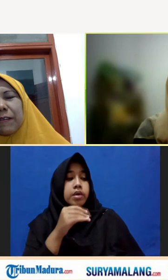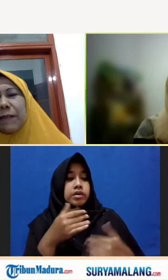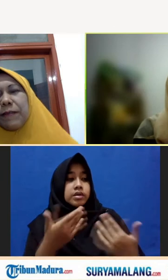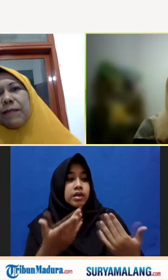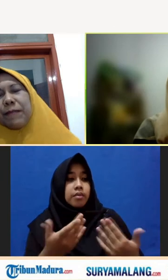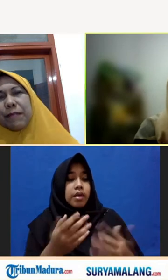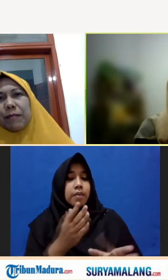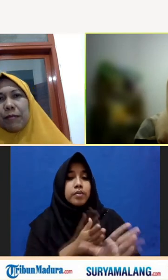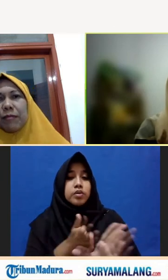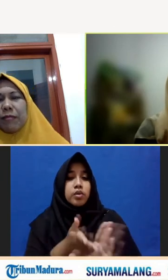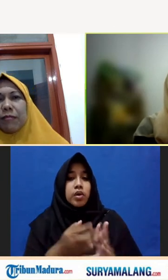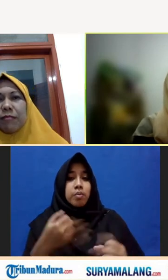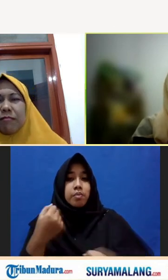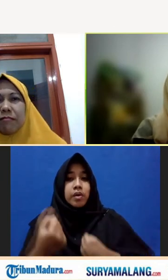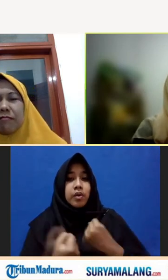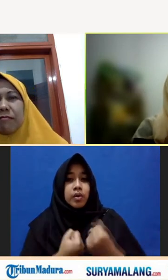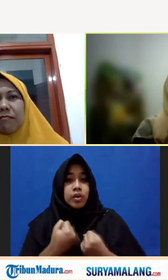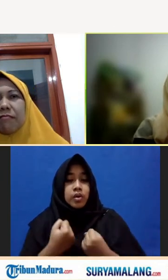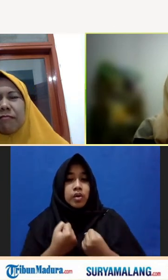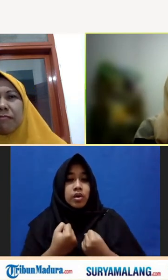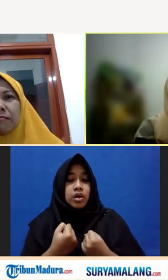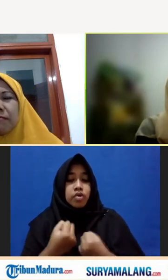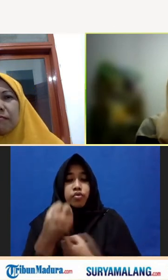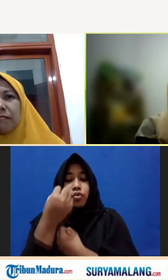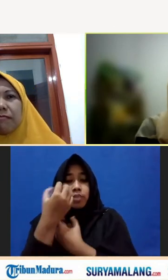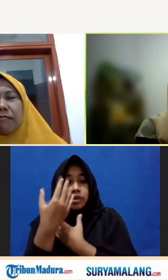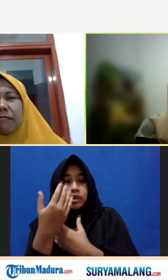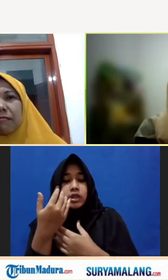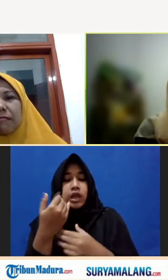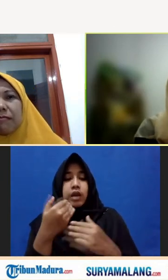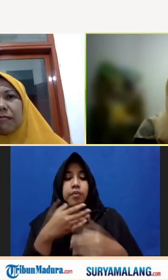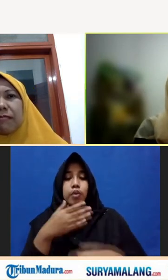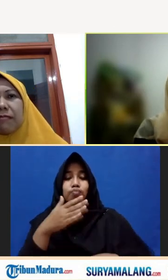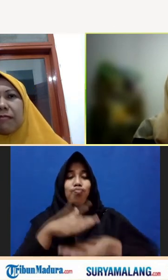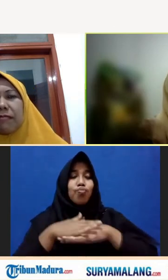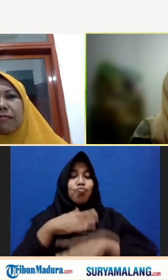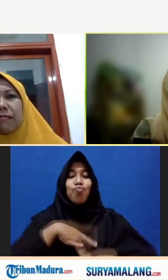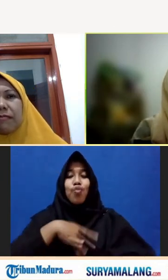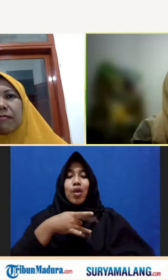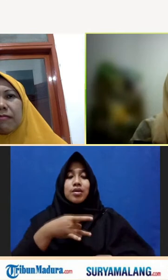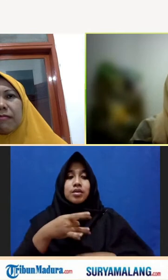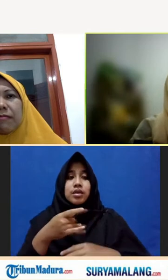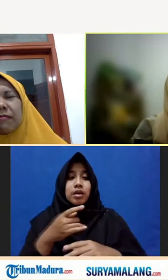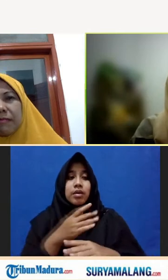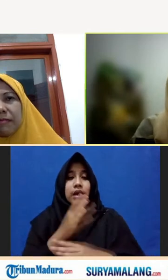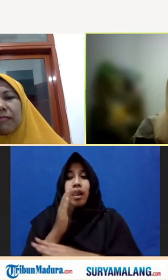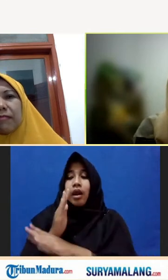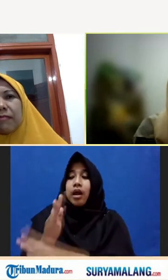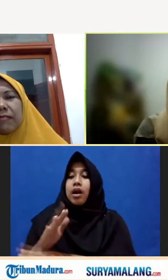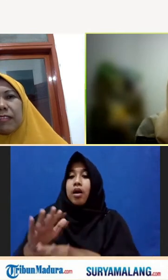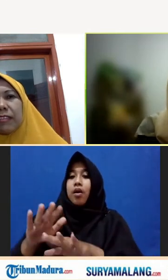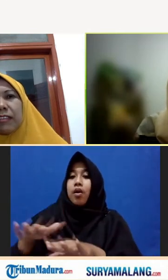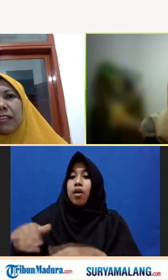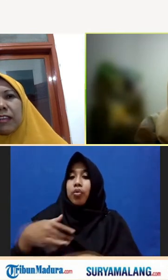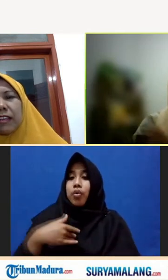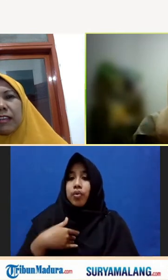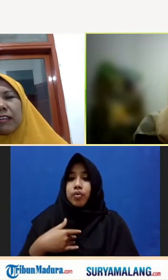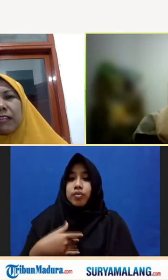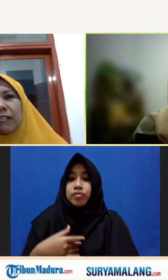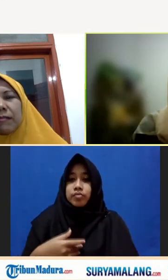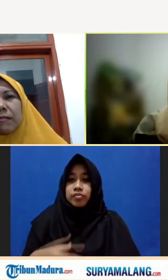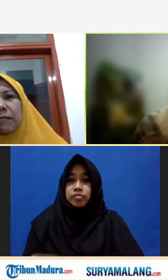psikologi perilakunya lebih reinforce, lebih kuat dia dibanding larangan orang tuaku gitu. Nah